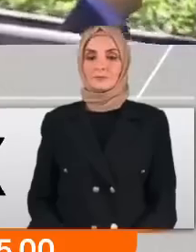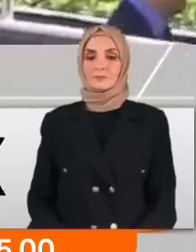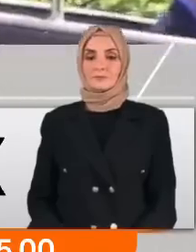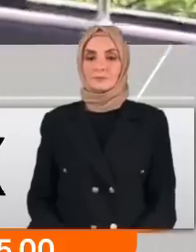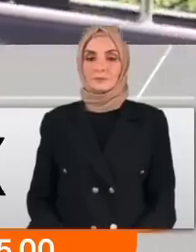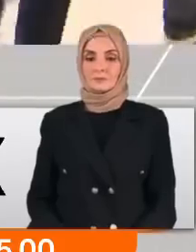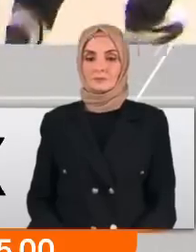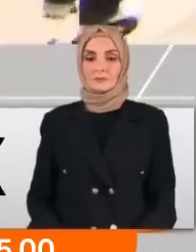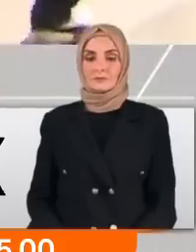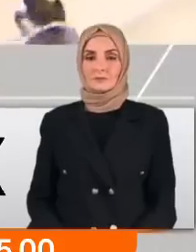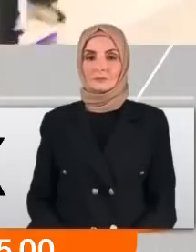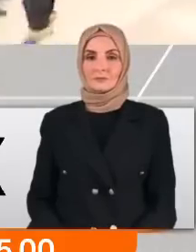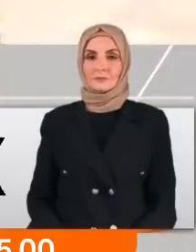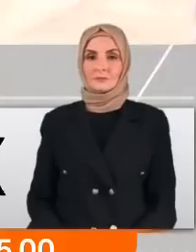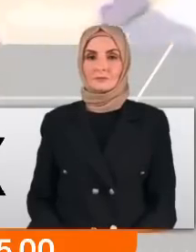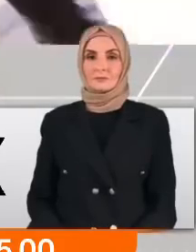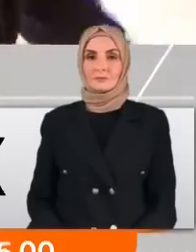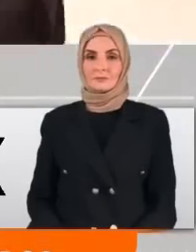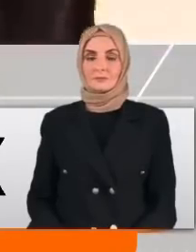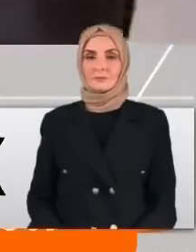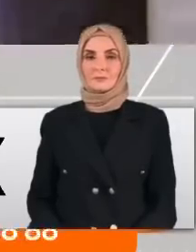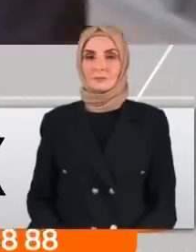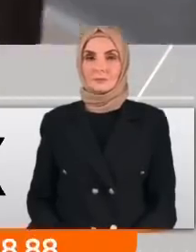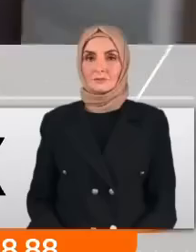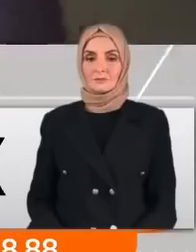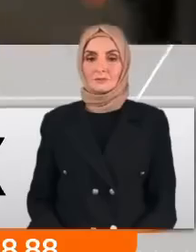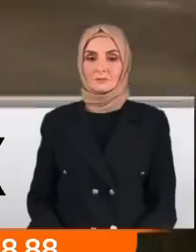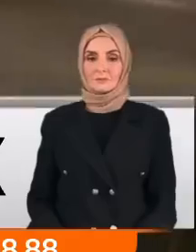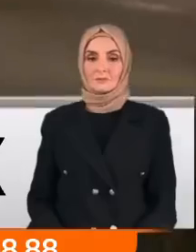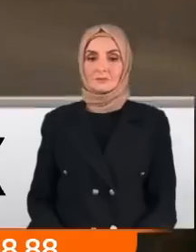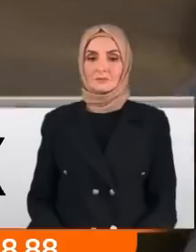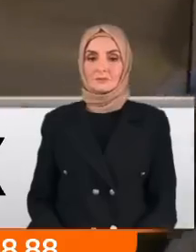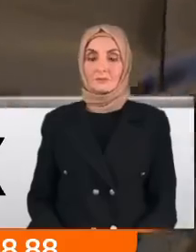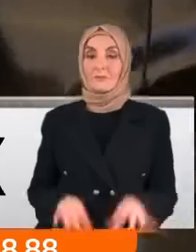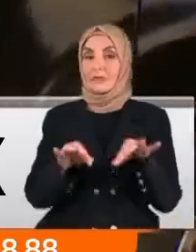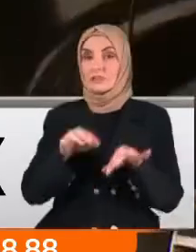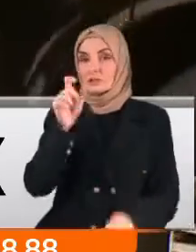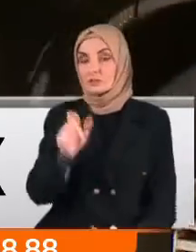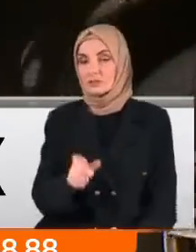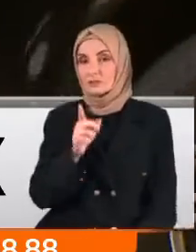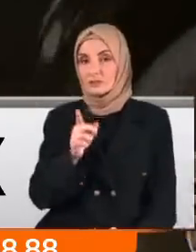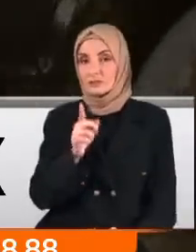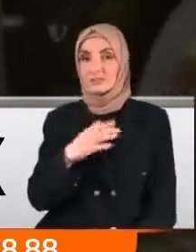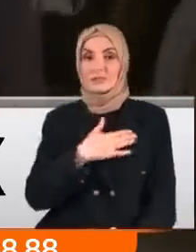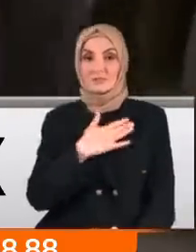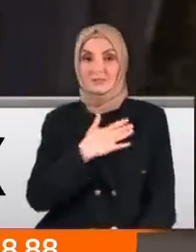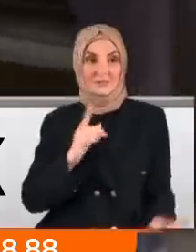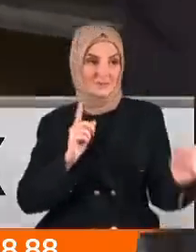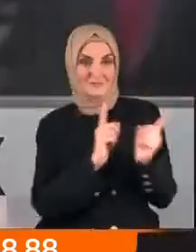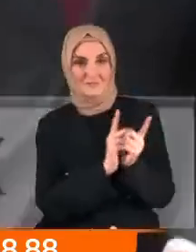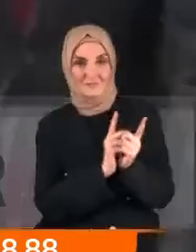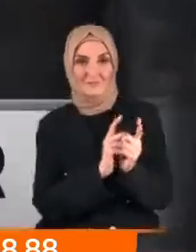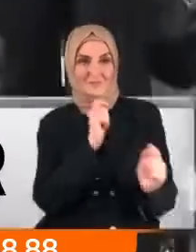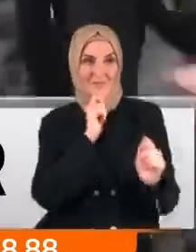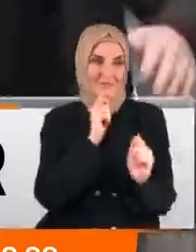kadar olumlu bir cevap alamadık. Alamayacağız gibi de görünüyor. İnce ise CHP ile köprüleri çoktan attı.